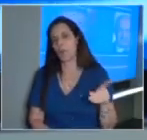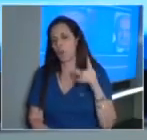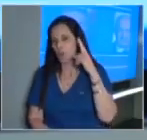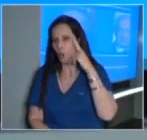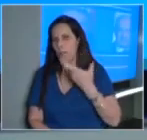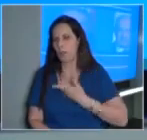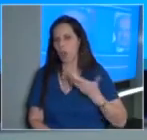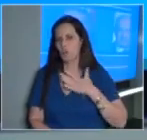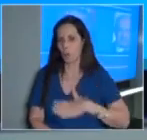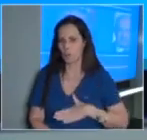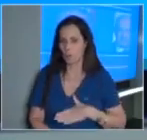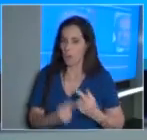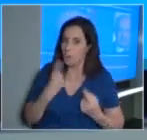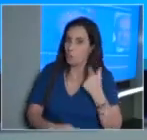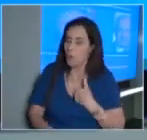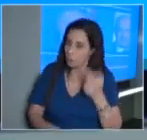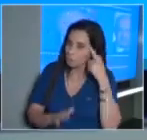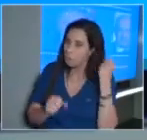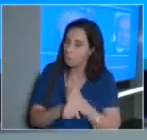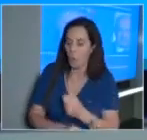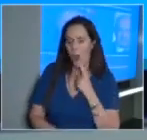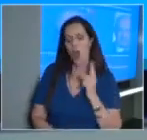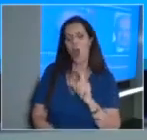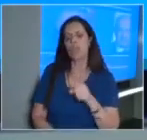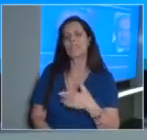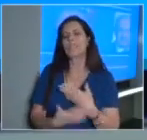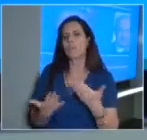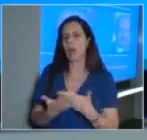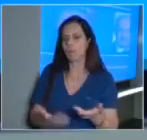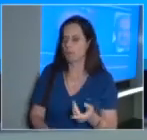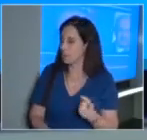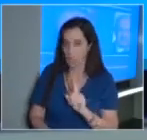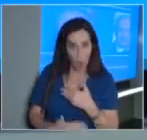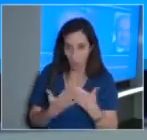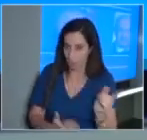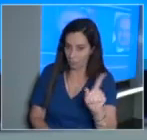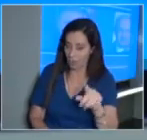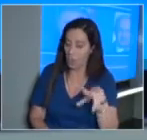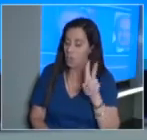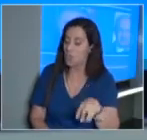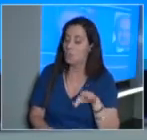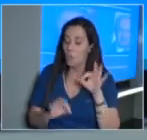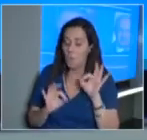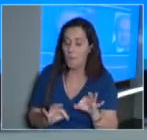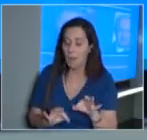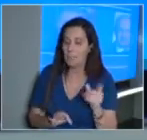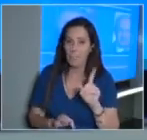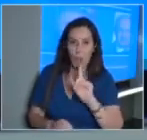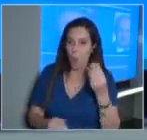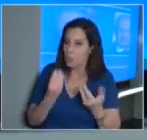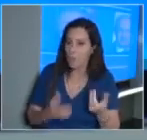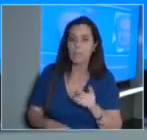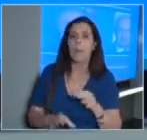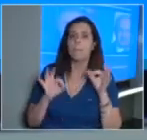עומדים לקבל את מה שהם רוצים. פתאום שאנחנו עומדים על שלנו, אומרים, לא, זה ספין, זה ספין. חברים, זה לא ספין. יש פה משחק, באמת, זה גם לא משחק.